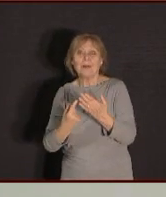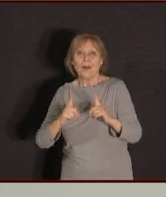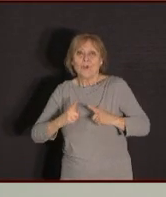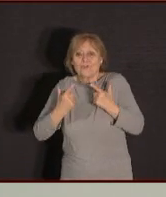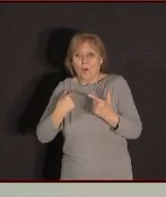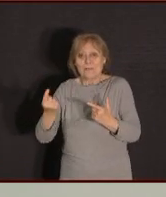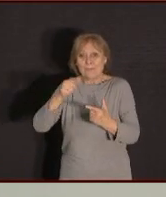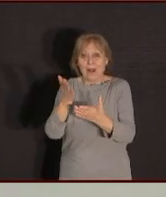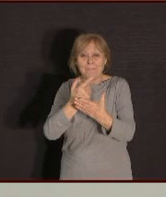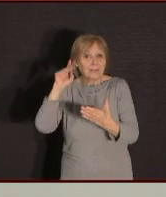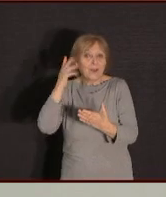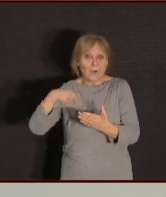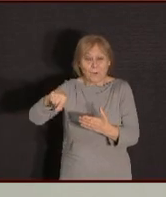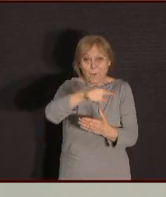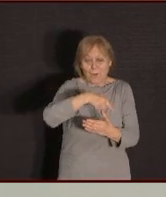njih.